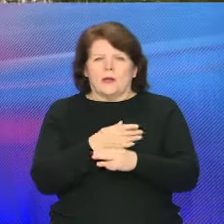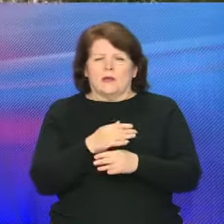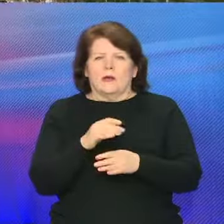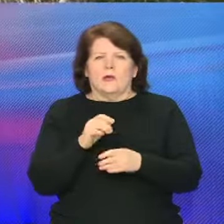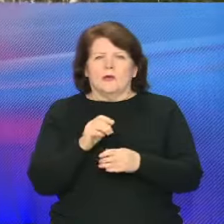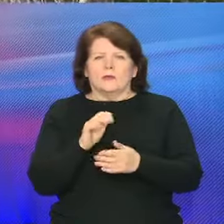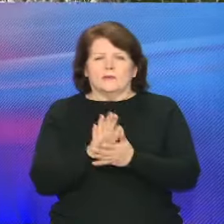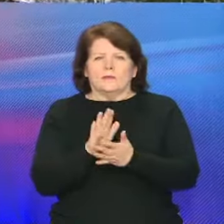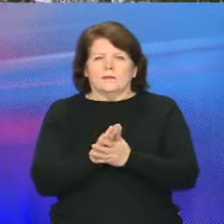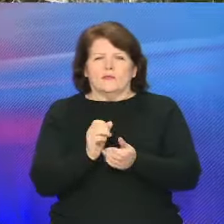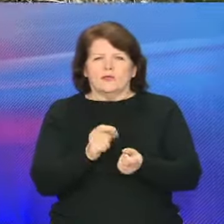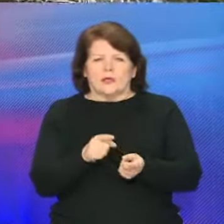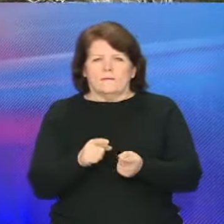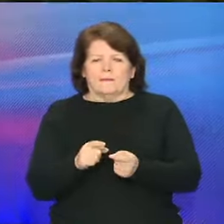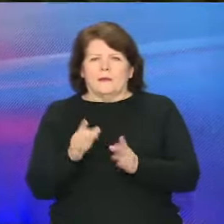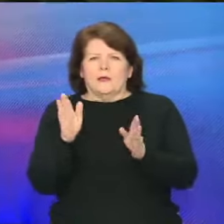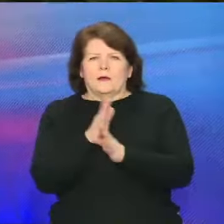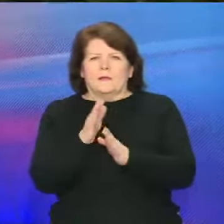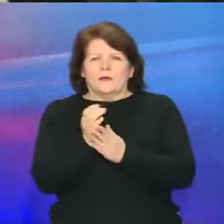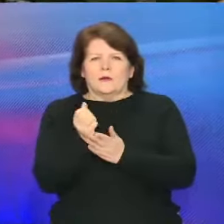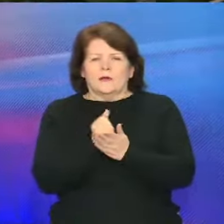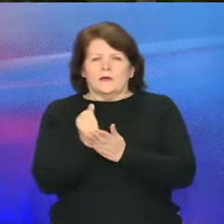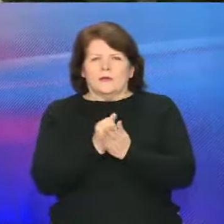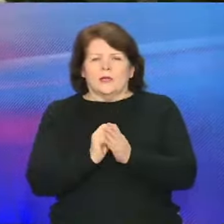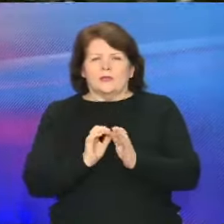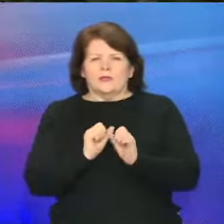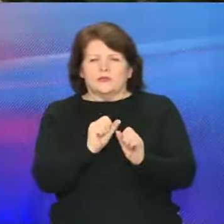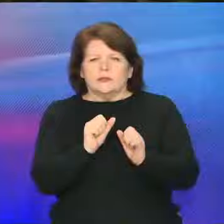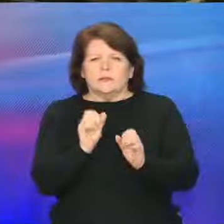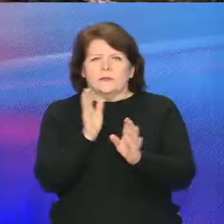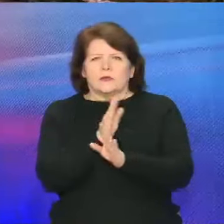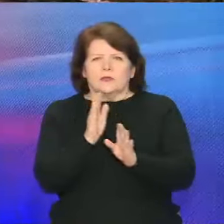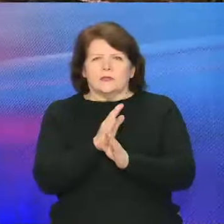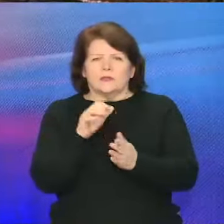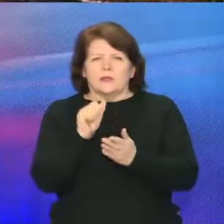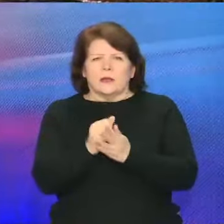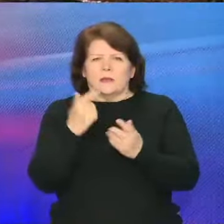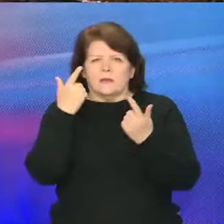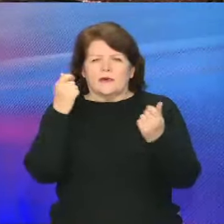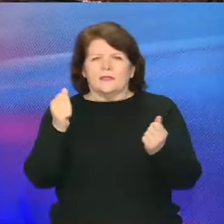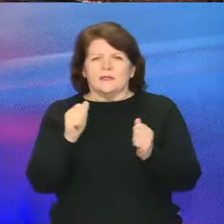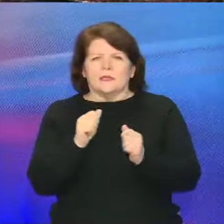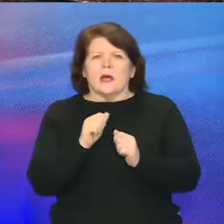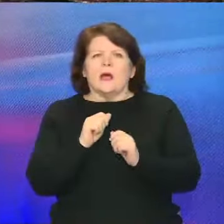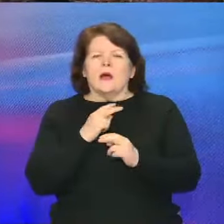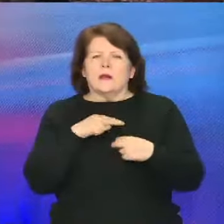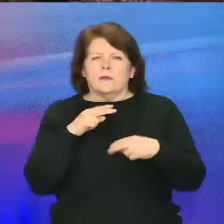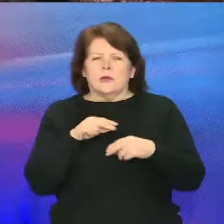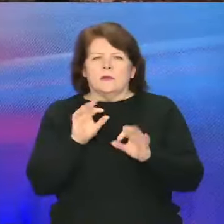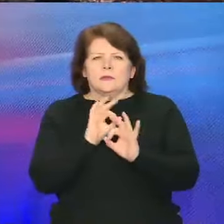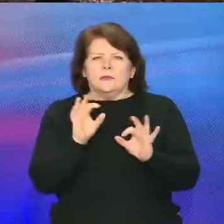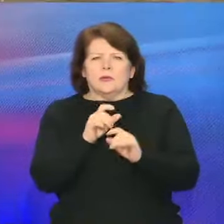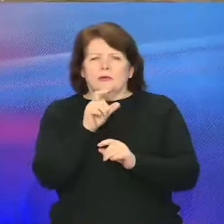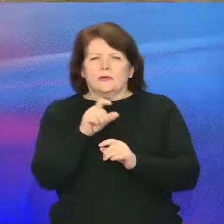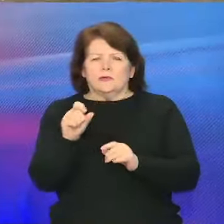представников областного комитета природных ресурсов и аховы навокольного осяроддя займает информационная работа. Яны тлумачат насельниству, как